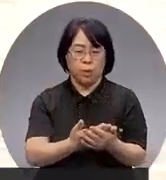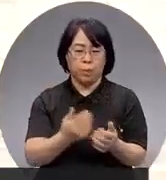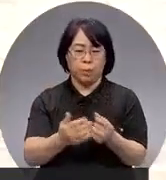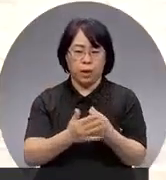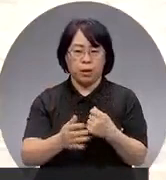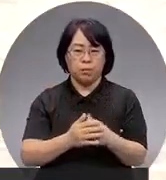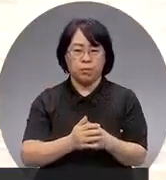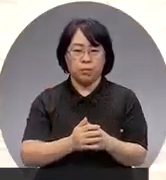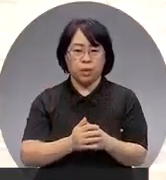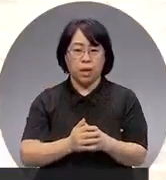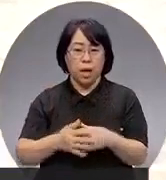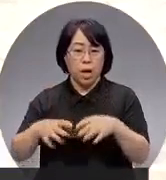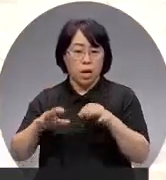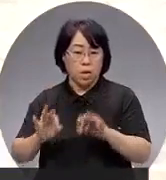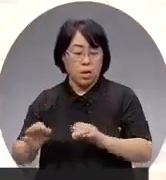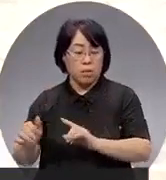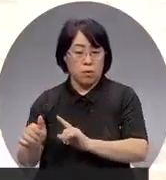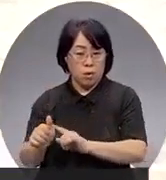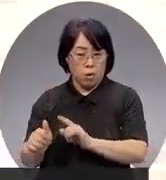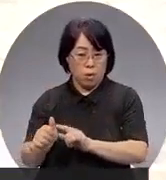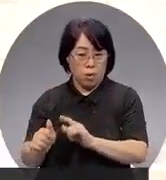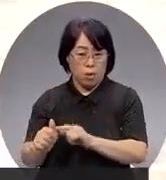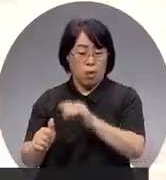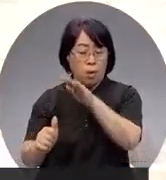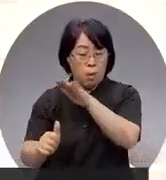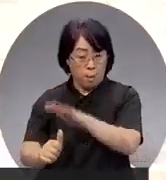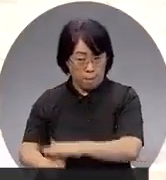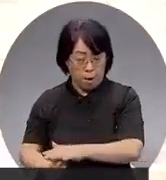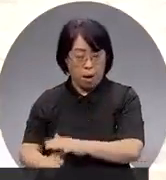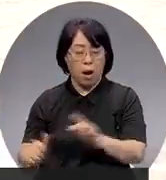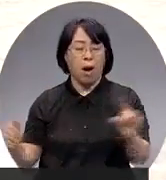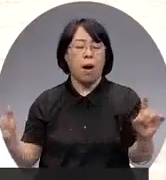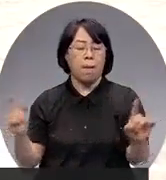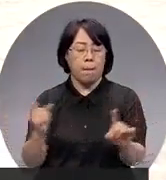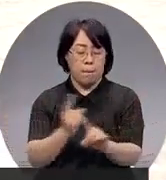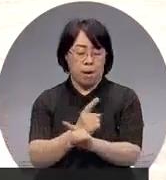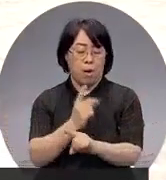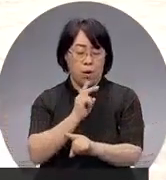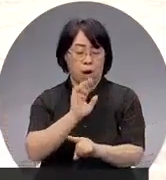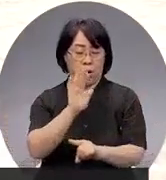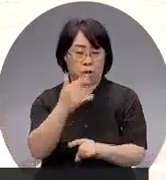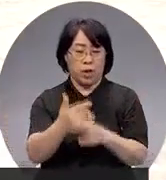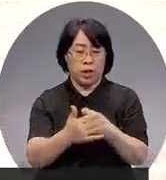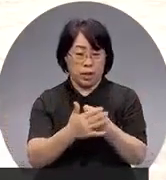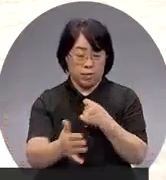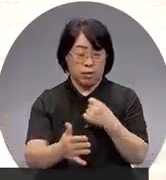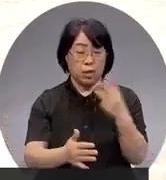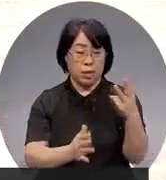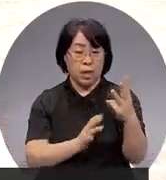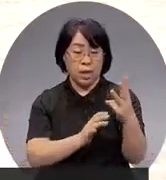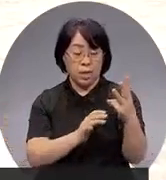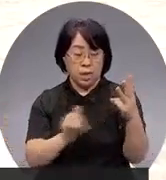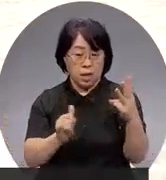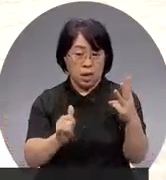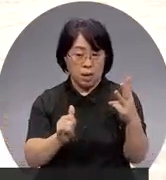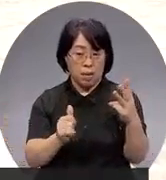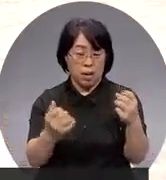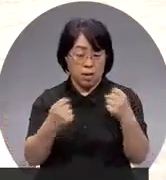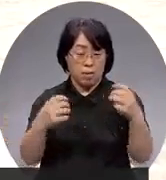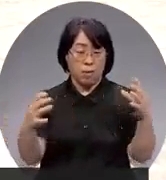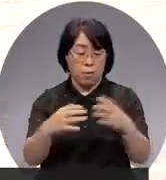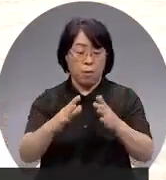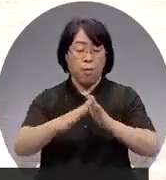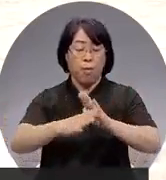현 교육감 체제를 바꿔야 된다고 생각하는 새 후보가 함께 할때 중국